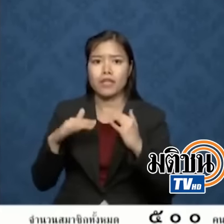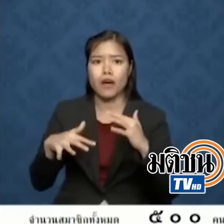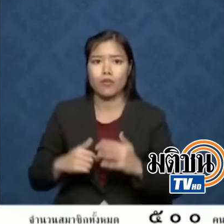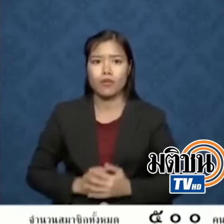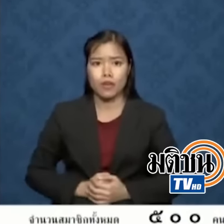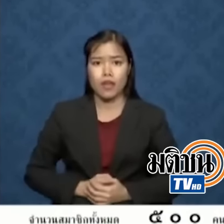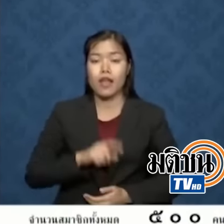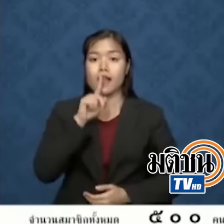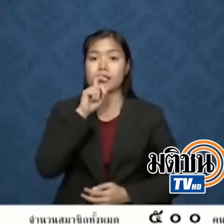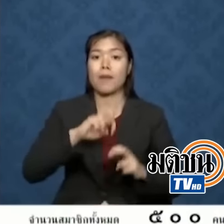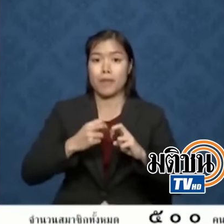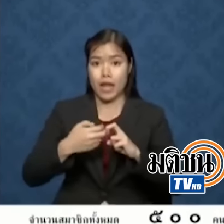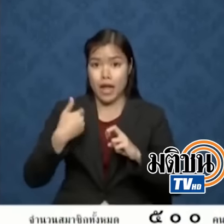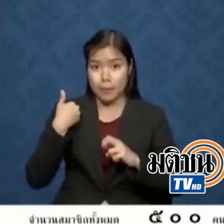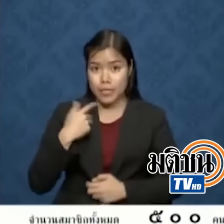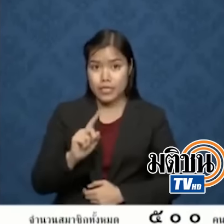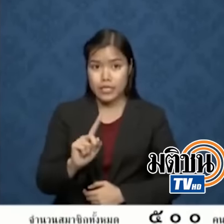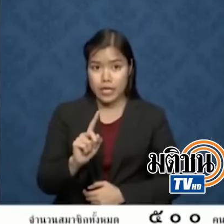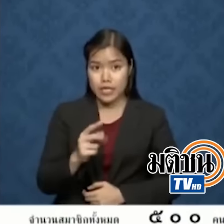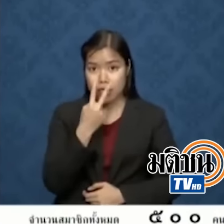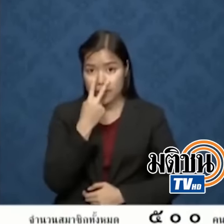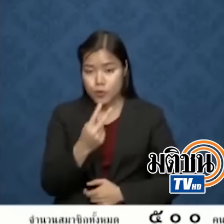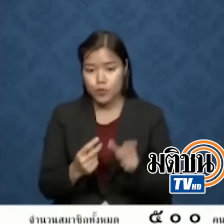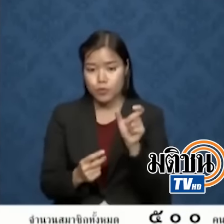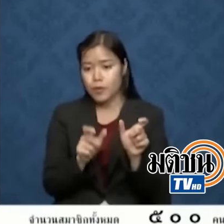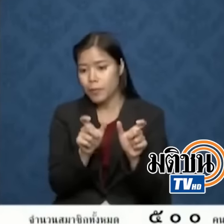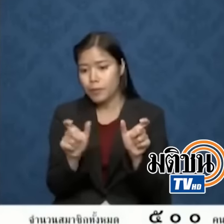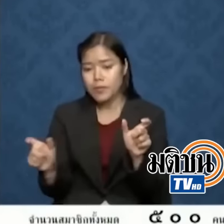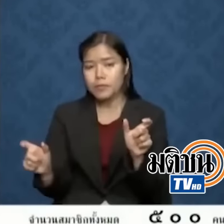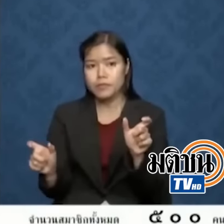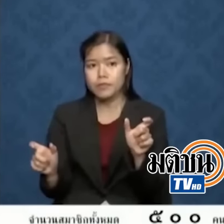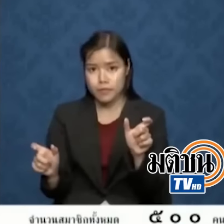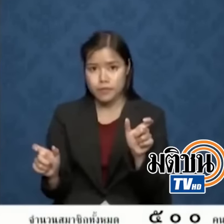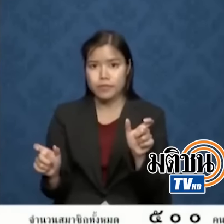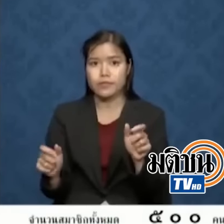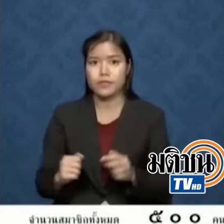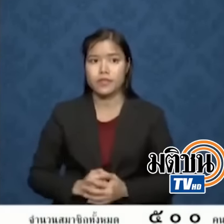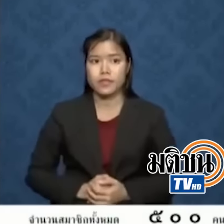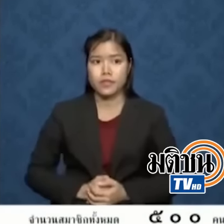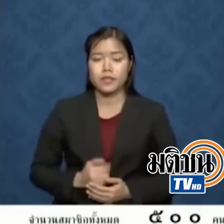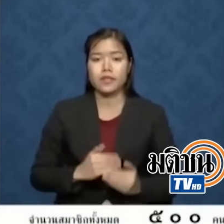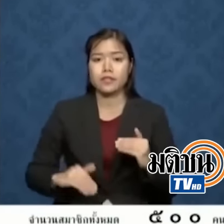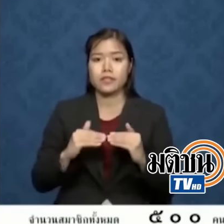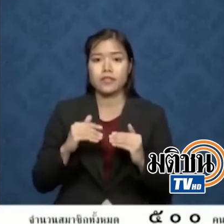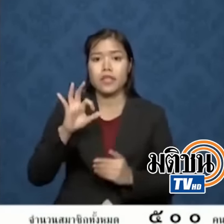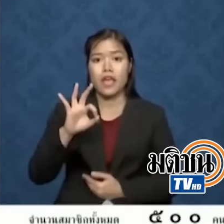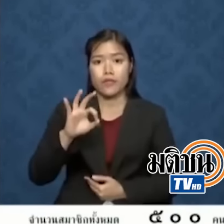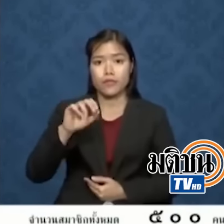มันมีครับผมขอชี้ปัญหาให้เห็น 2-3 ประการจากการใช้สัดส่วนการใช้สิทธิประโยชน์ FTA